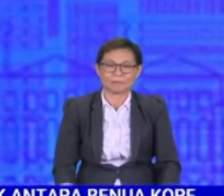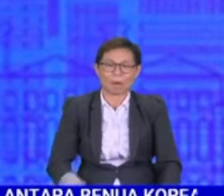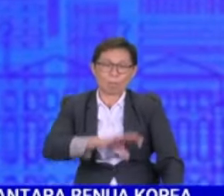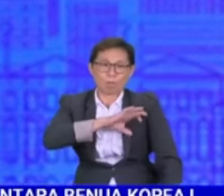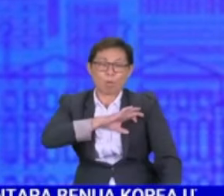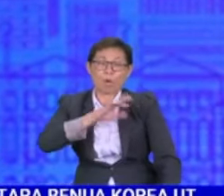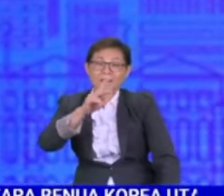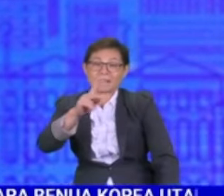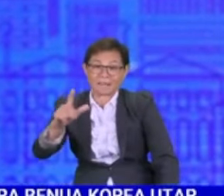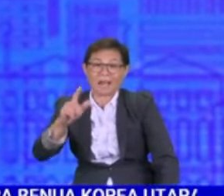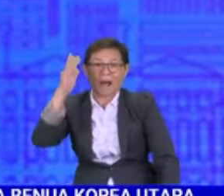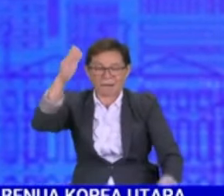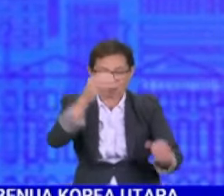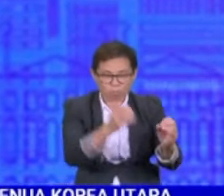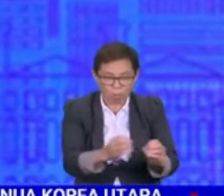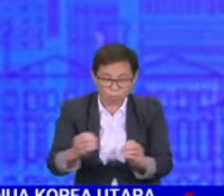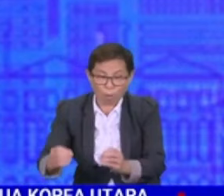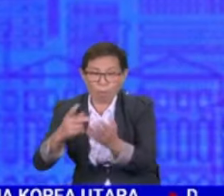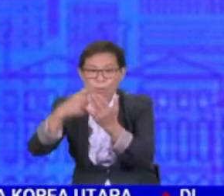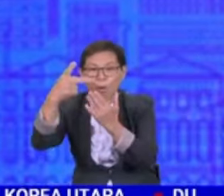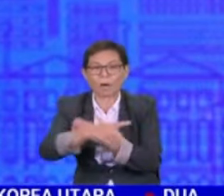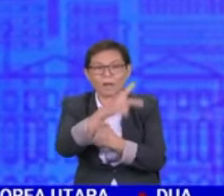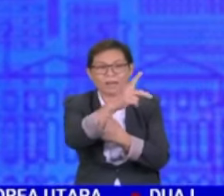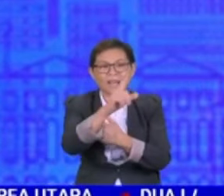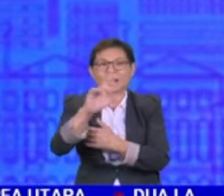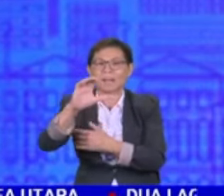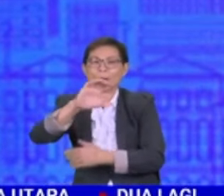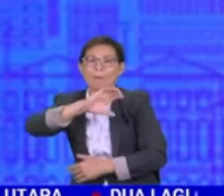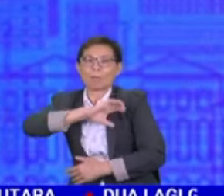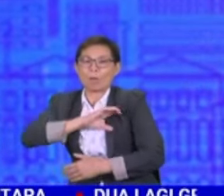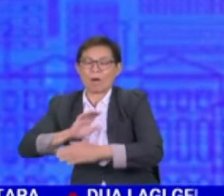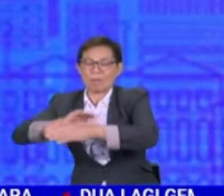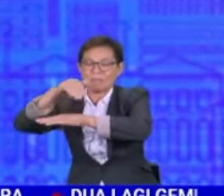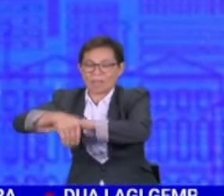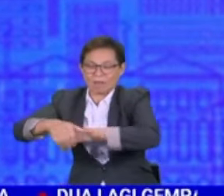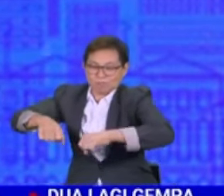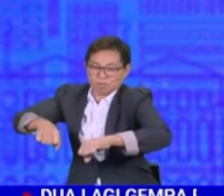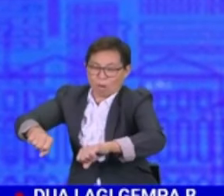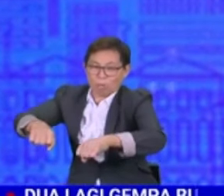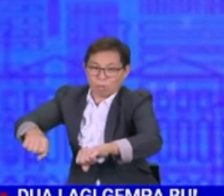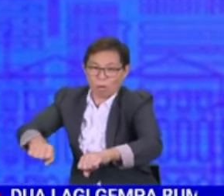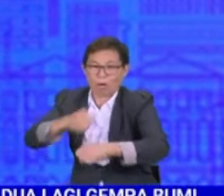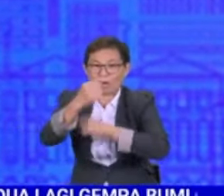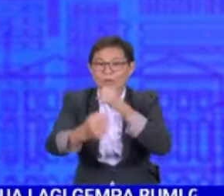Polis Kuala Lumpur akan menganjurkan program KL Cops Night Ride